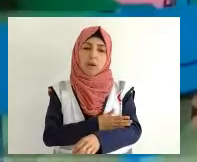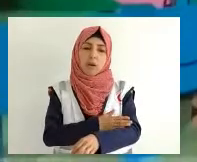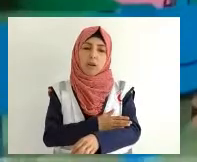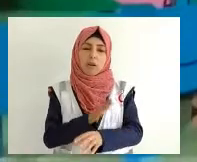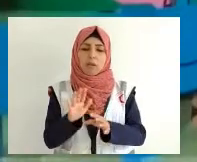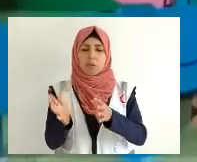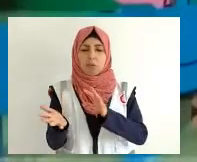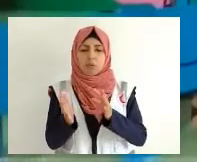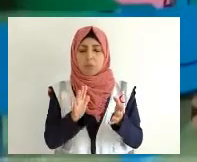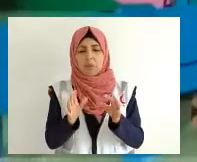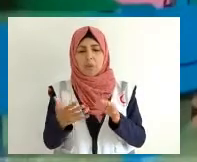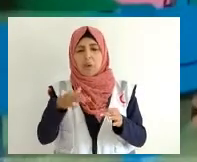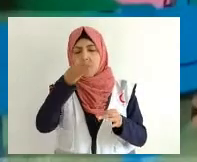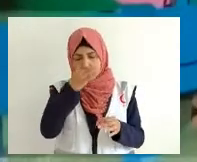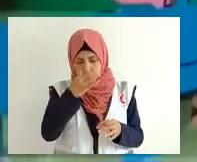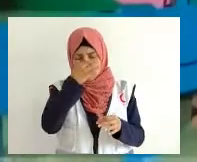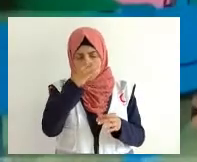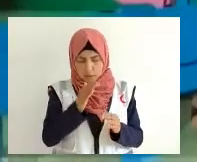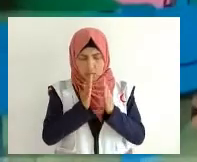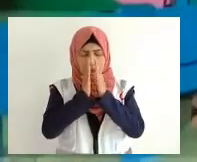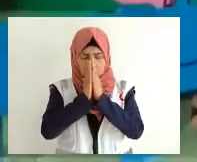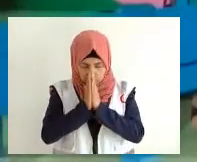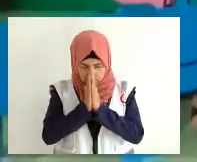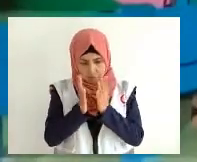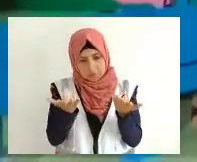يمكن معايا نزلة برد.